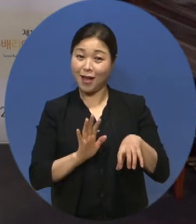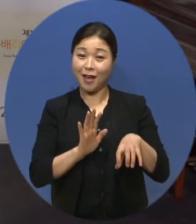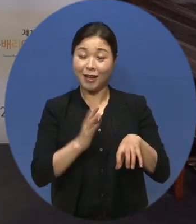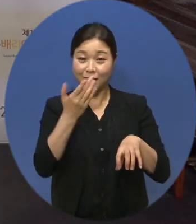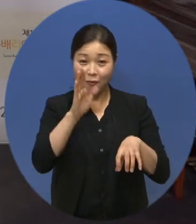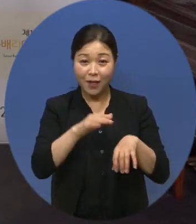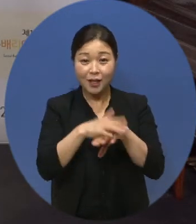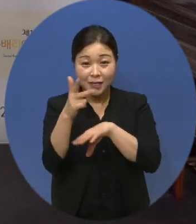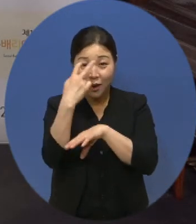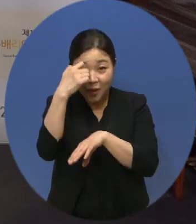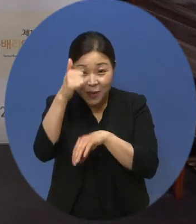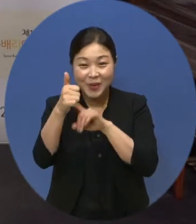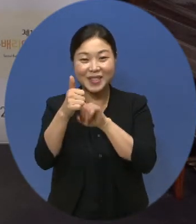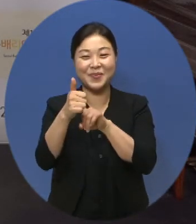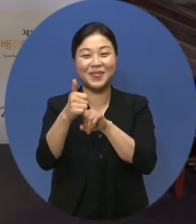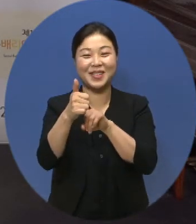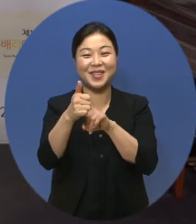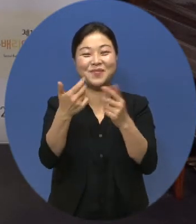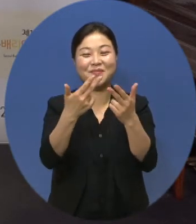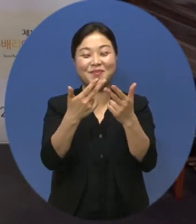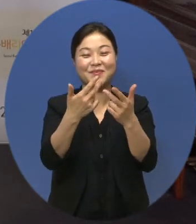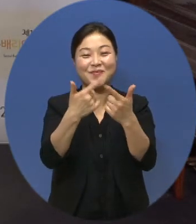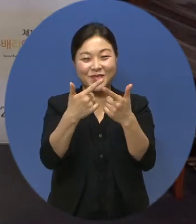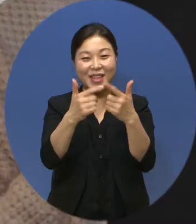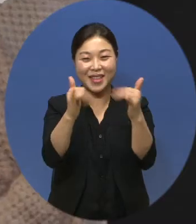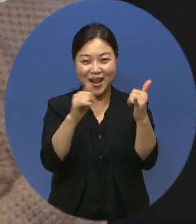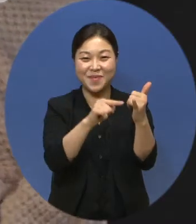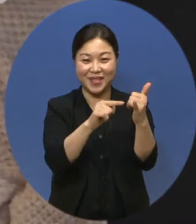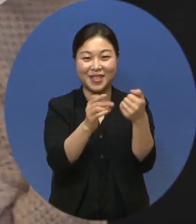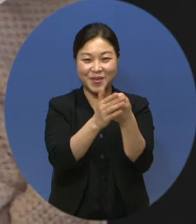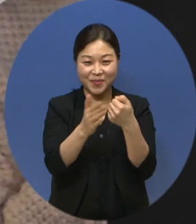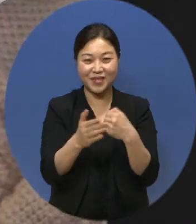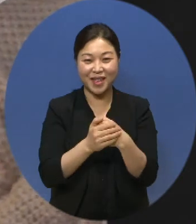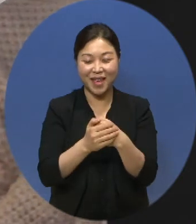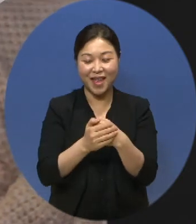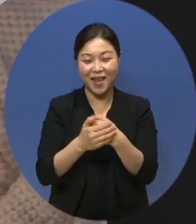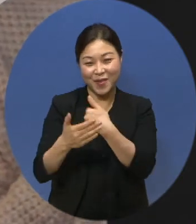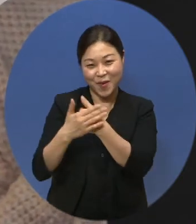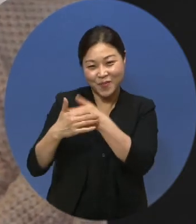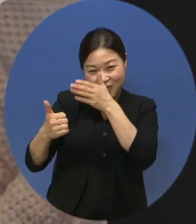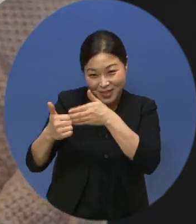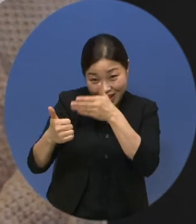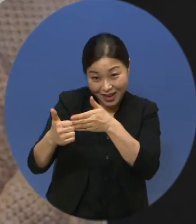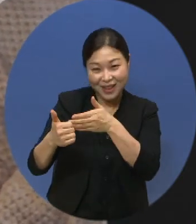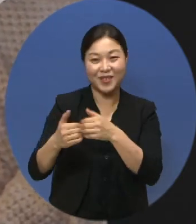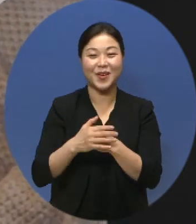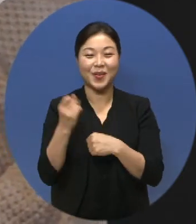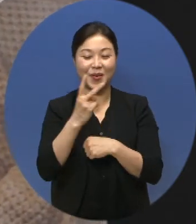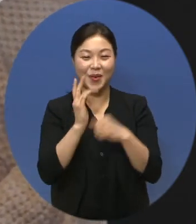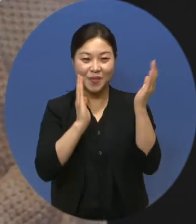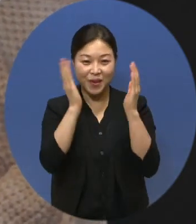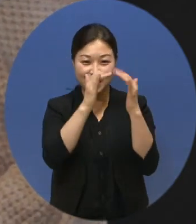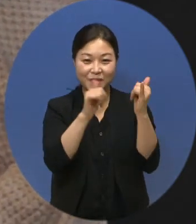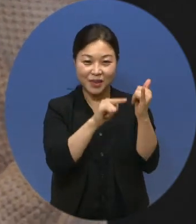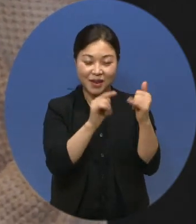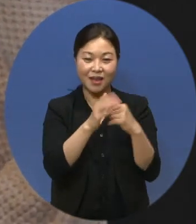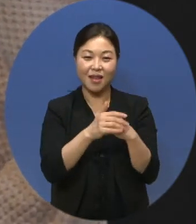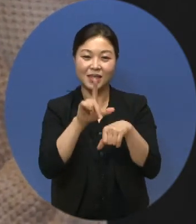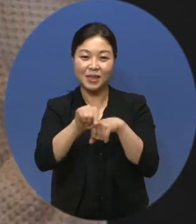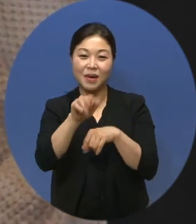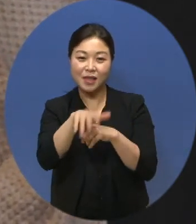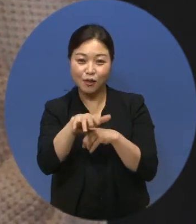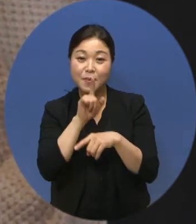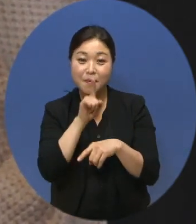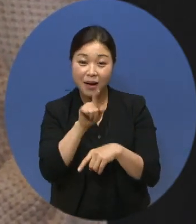촬영 감독님이 부산 사람이셔가지고 네, 좀 자문을 많이 구했고, 그리고 배우님들도 사투리를 쓰시기 때문에 그거에